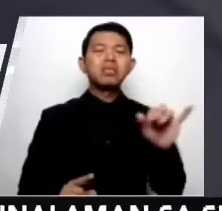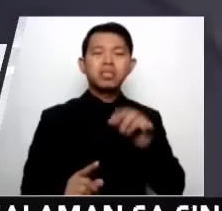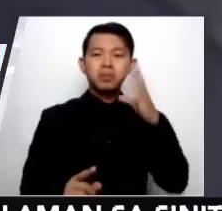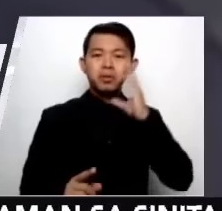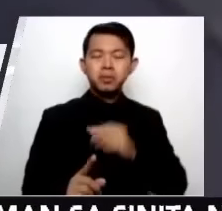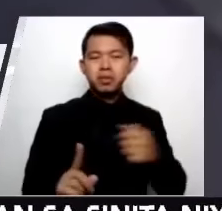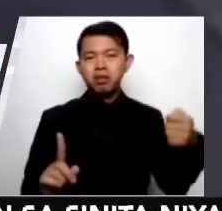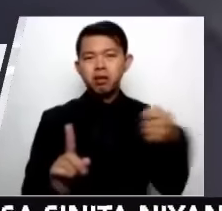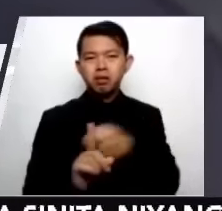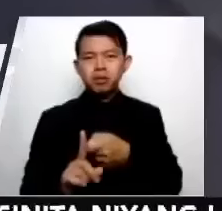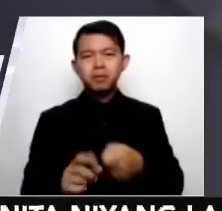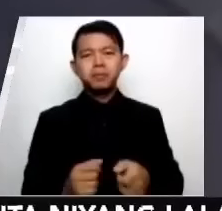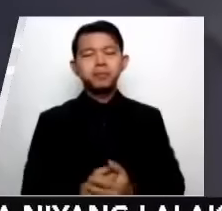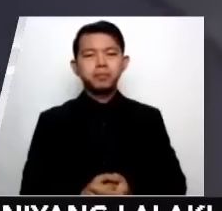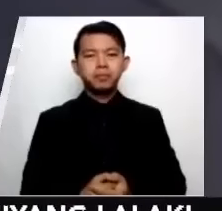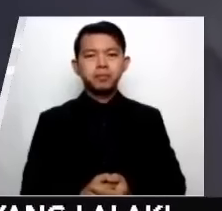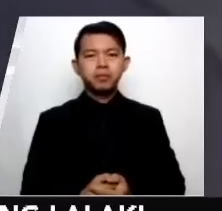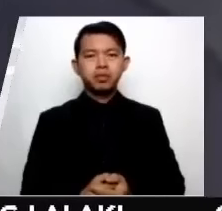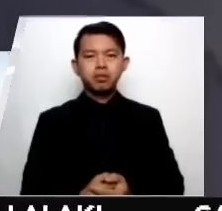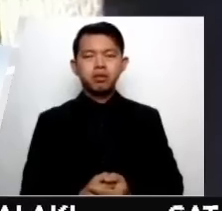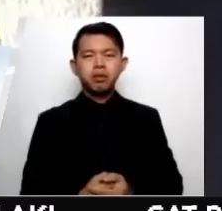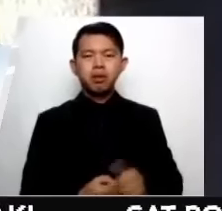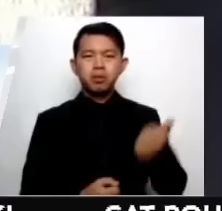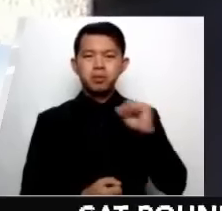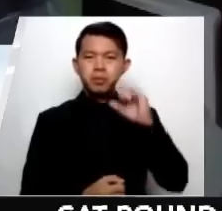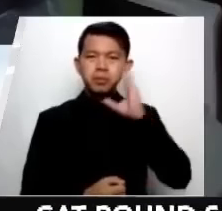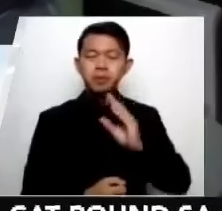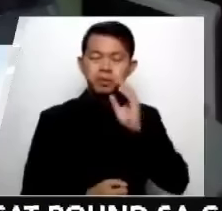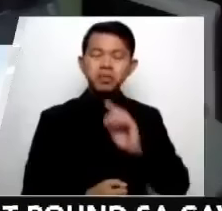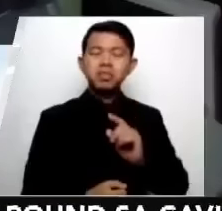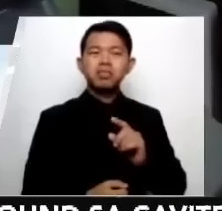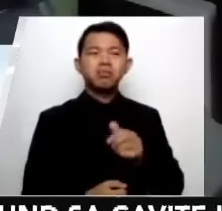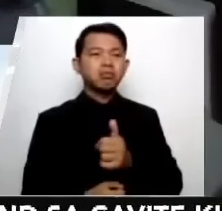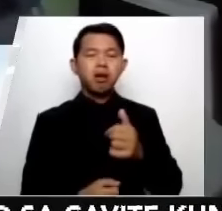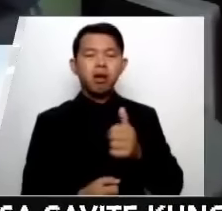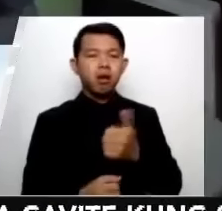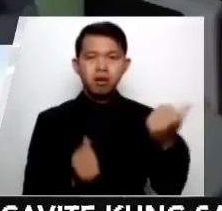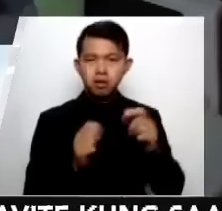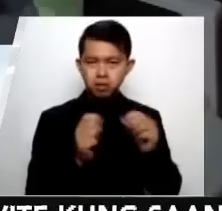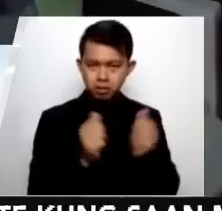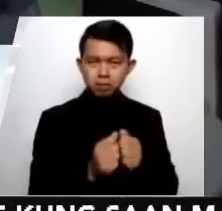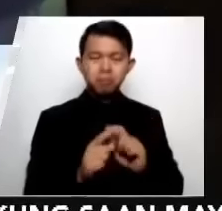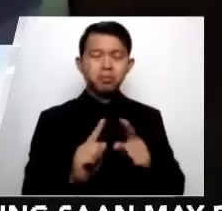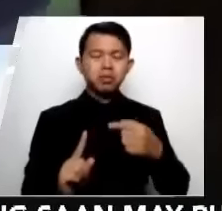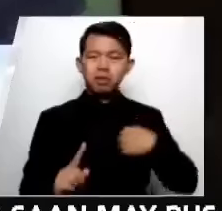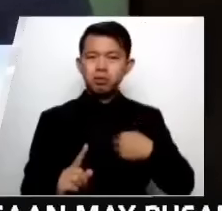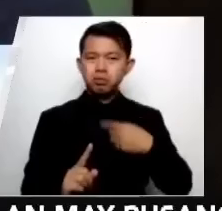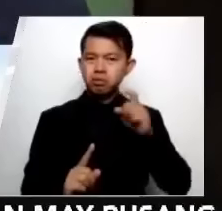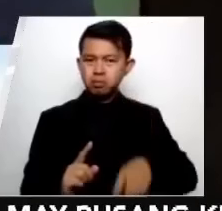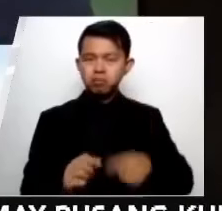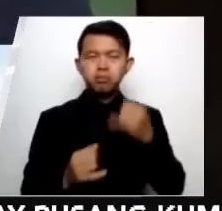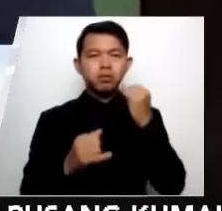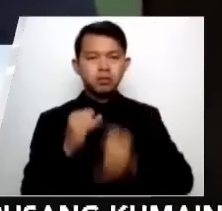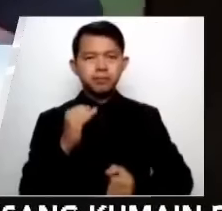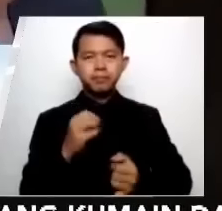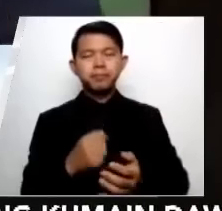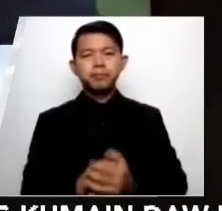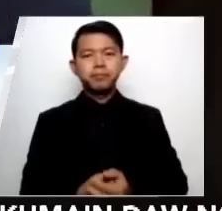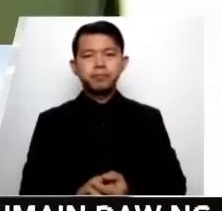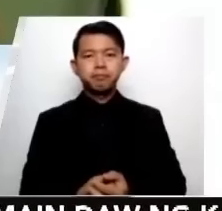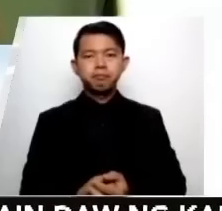nila, iniisa-isa, okay na yung sa akin. Last na to. Madalas daw silang napagbabalingan ng mga nakikiraan sa